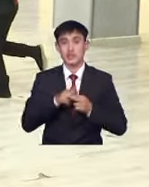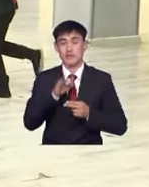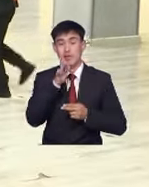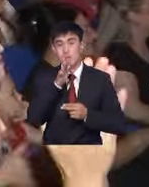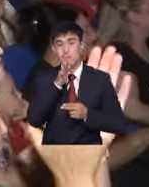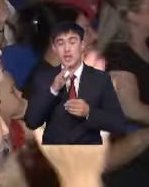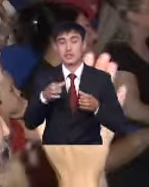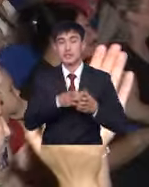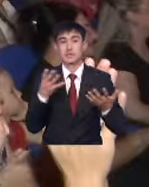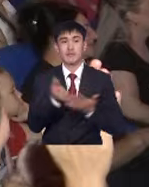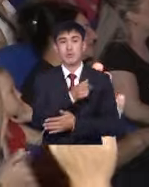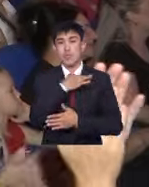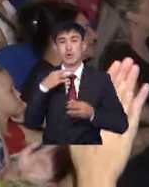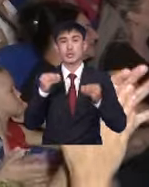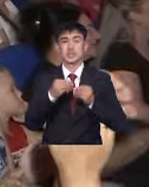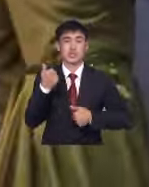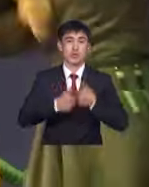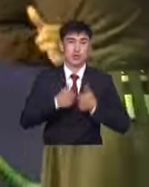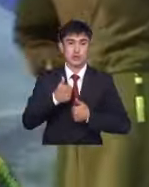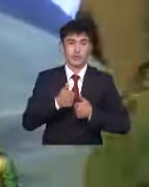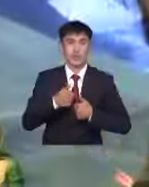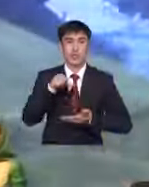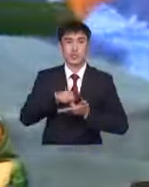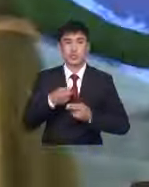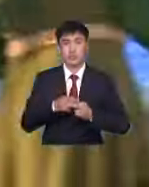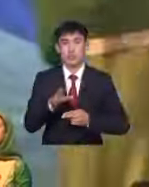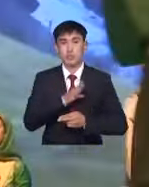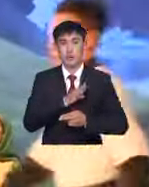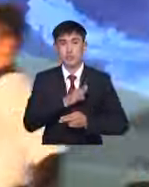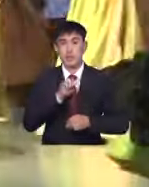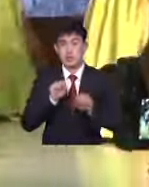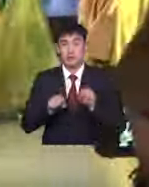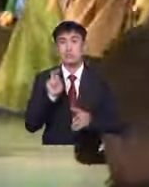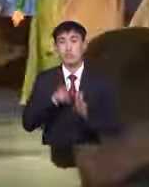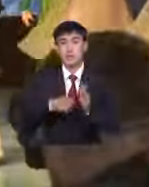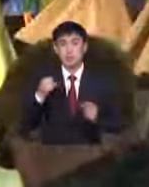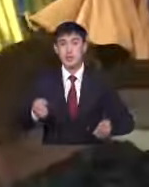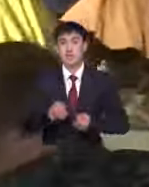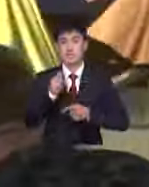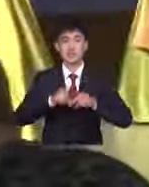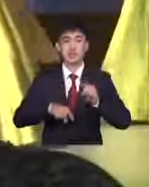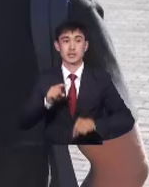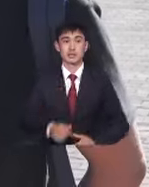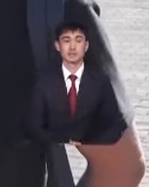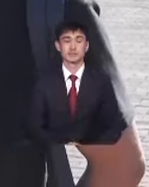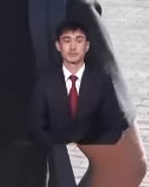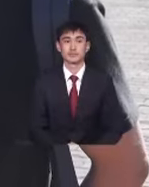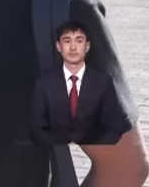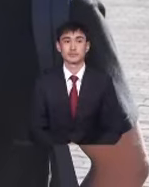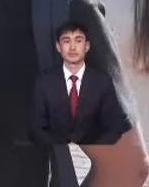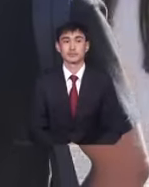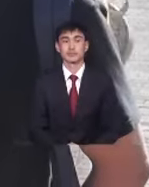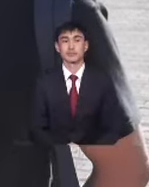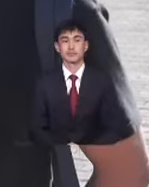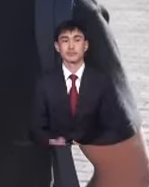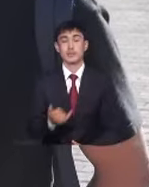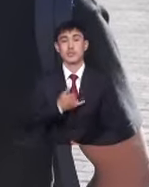ансамбль завоевал Победы в десятках конкурсов участие в которых было бы невозможно без поддержки родителей мой сын занимается в